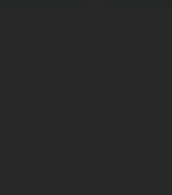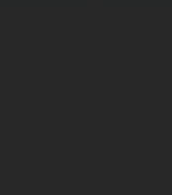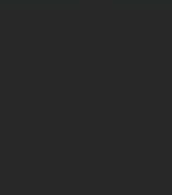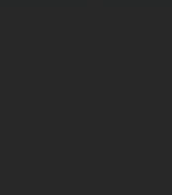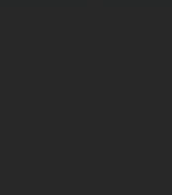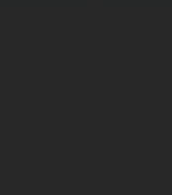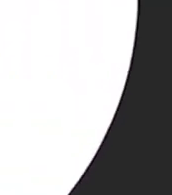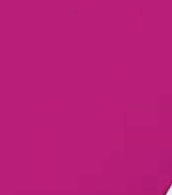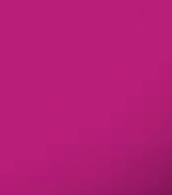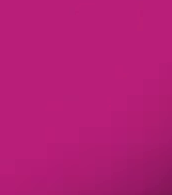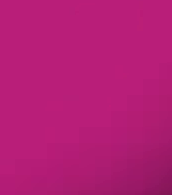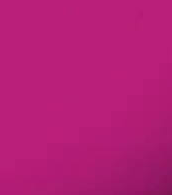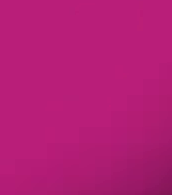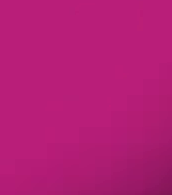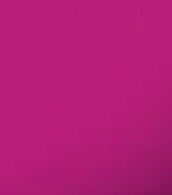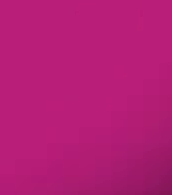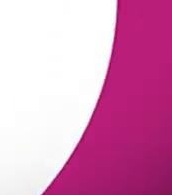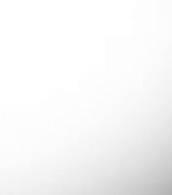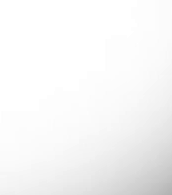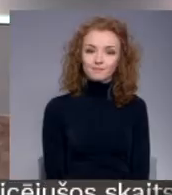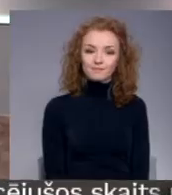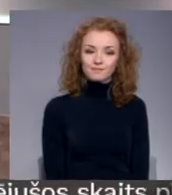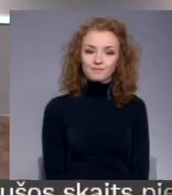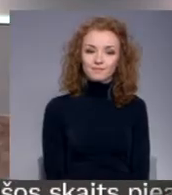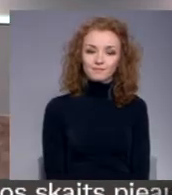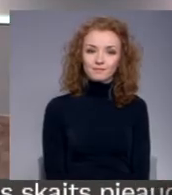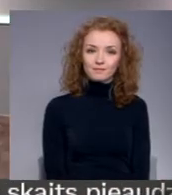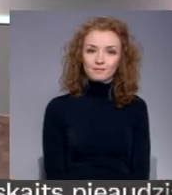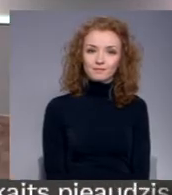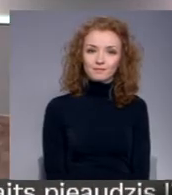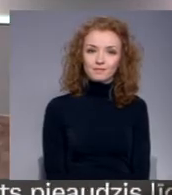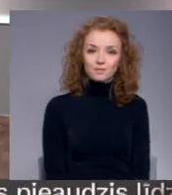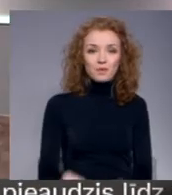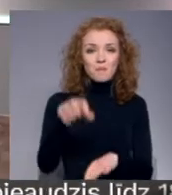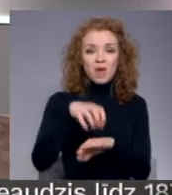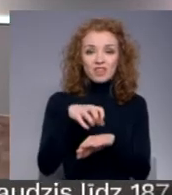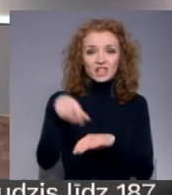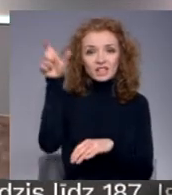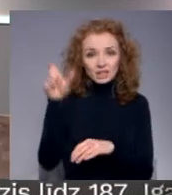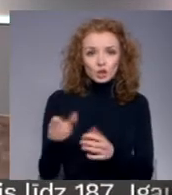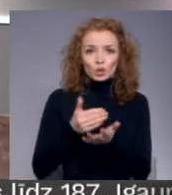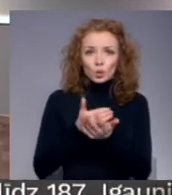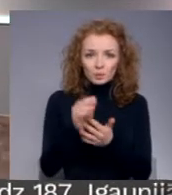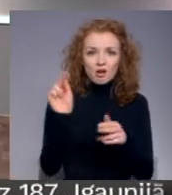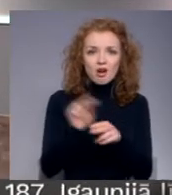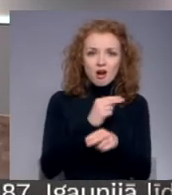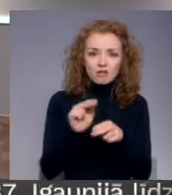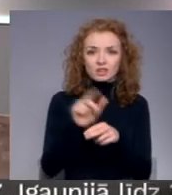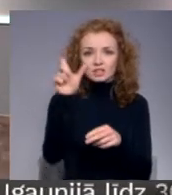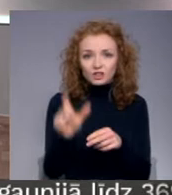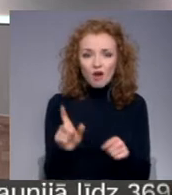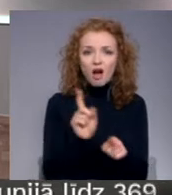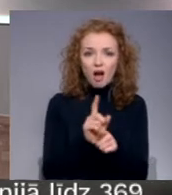Re, viss ēters ir te! Un mediķi pacients turpina ārstēt pēc nelaimes